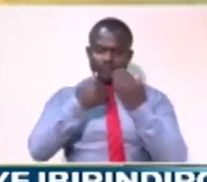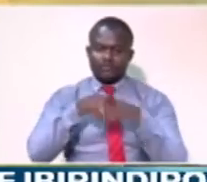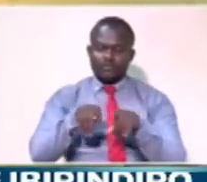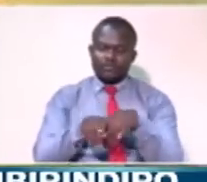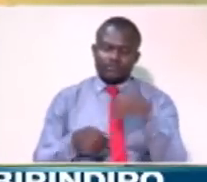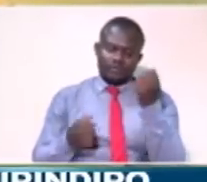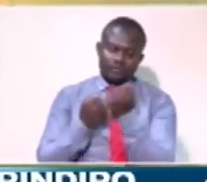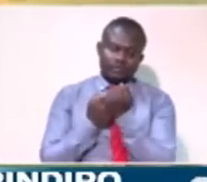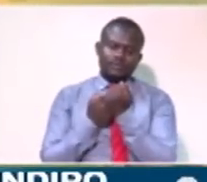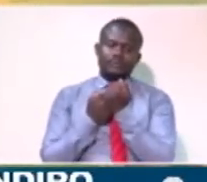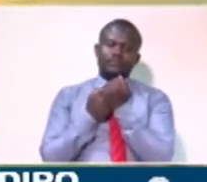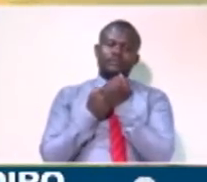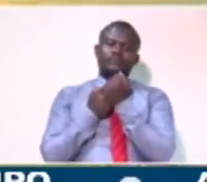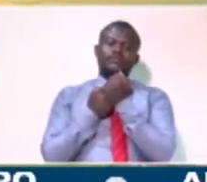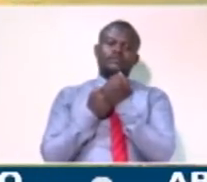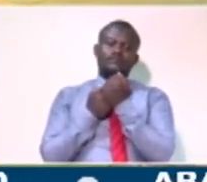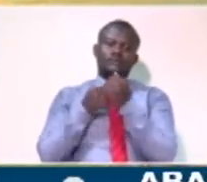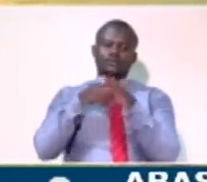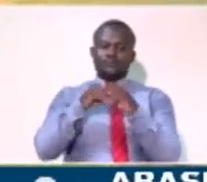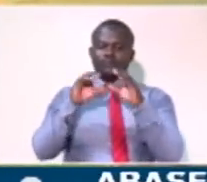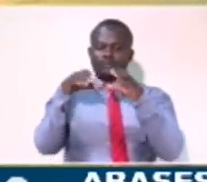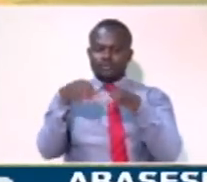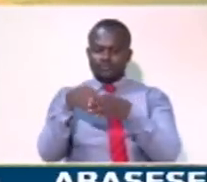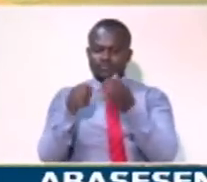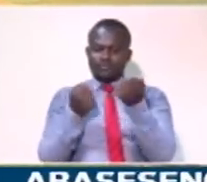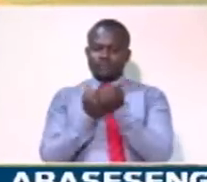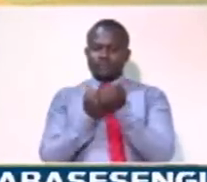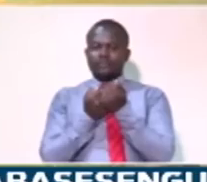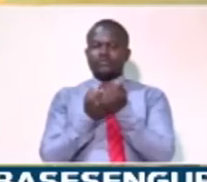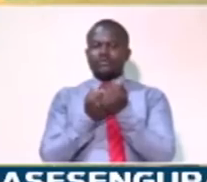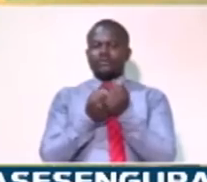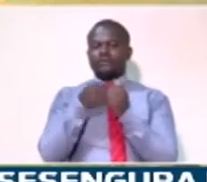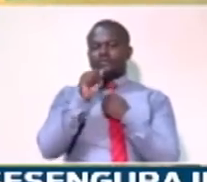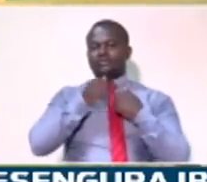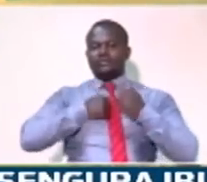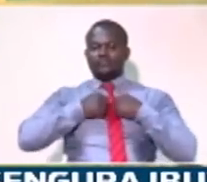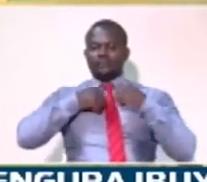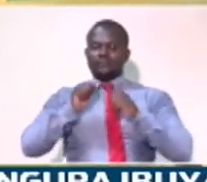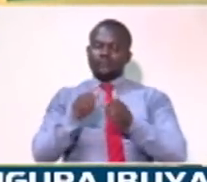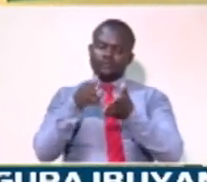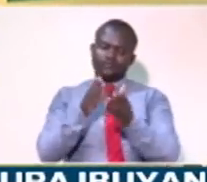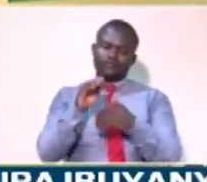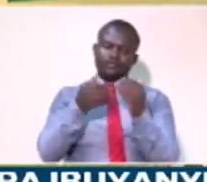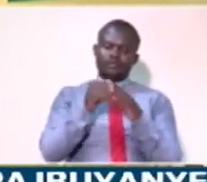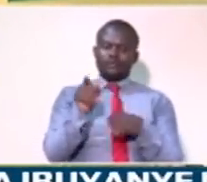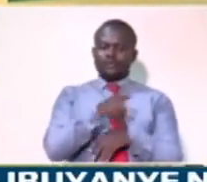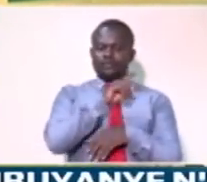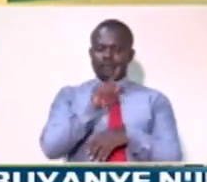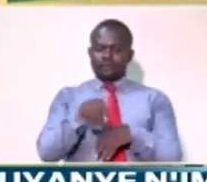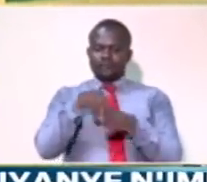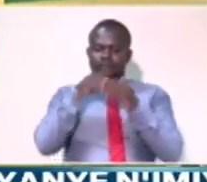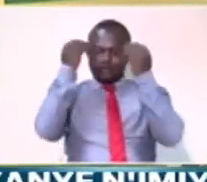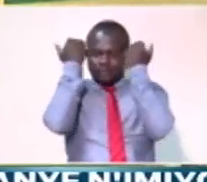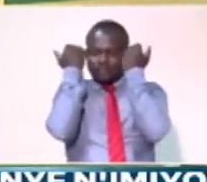nk'iyabunganizi bari mu ikipe yunganira uwo munyarwanda ukurikiranyeho ibyaha mu